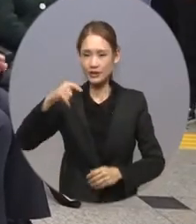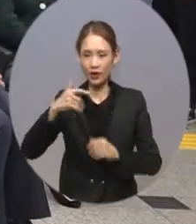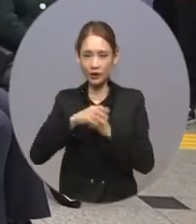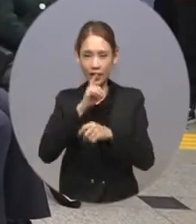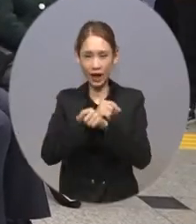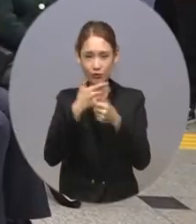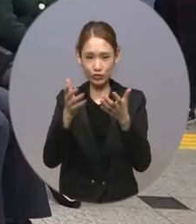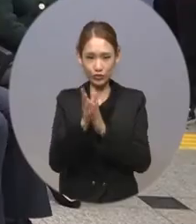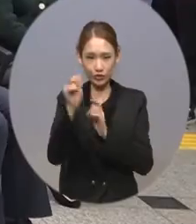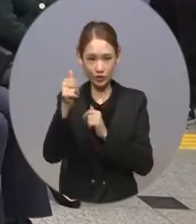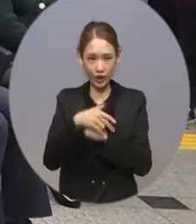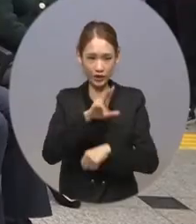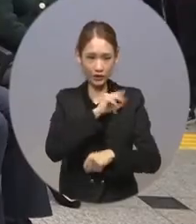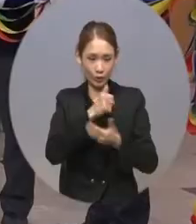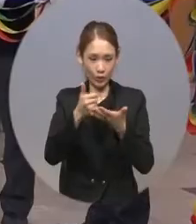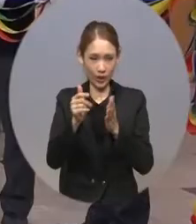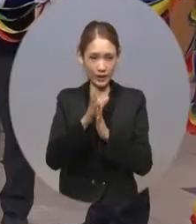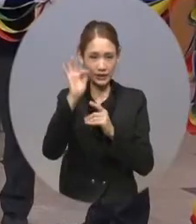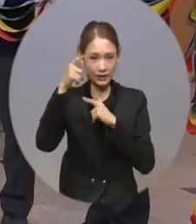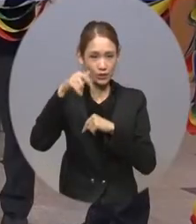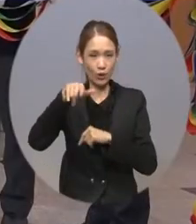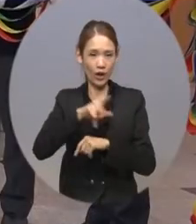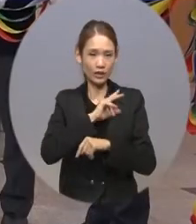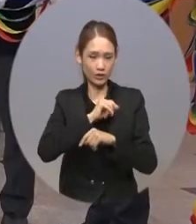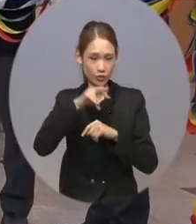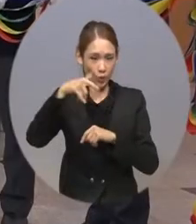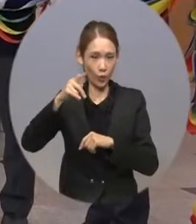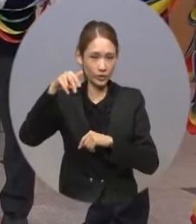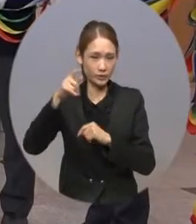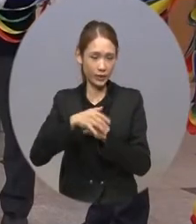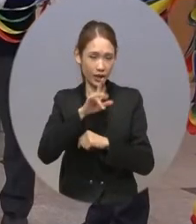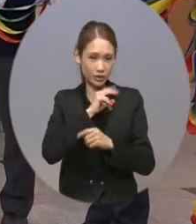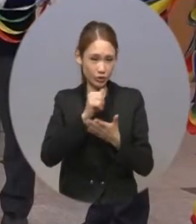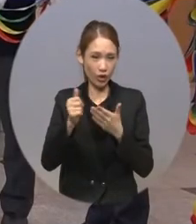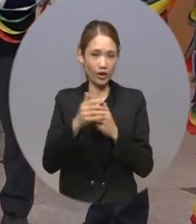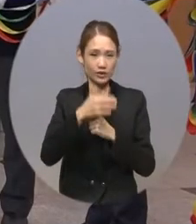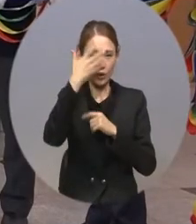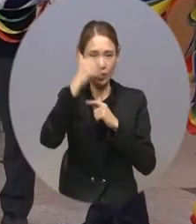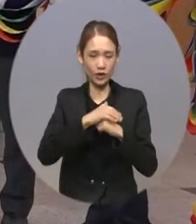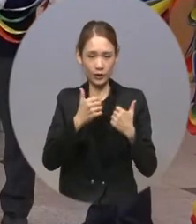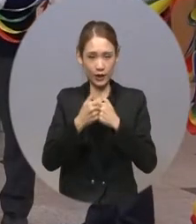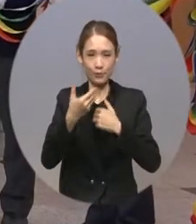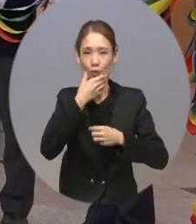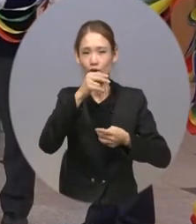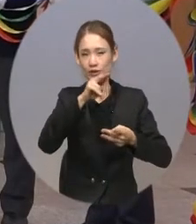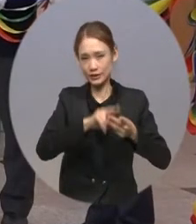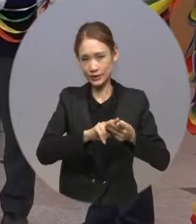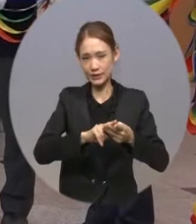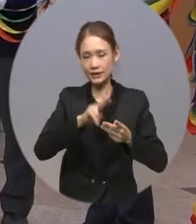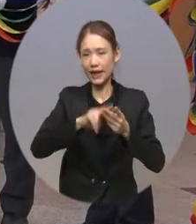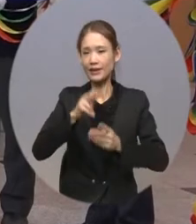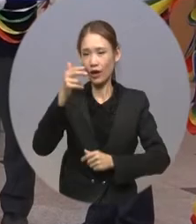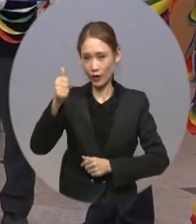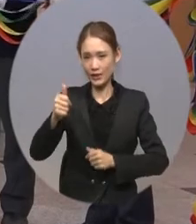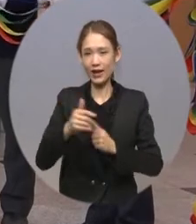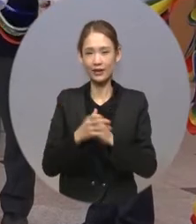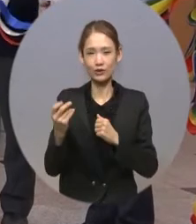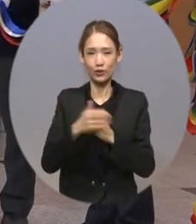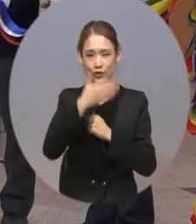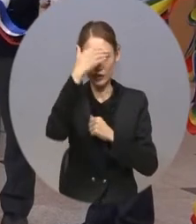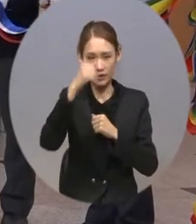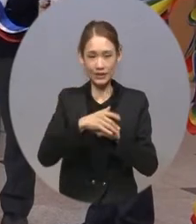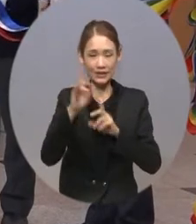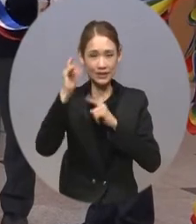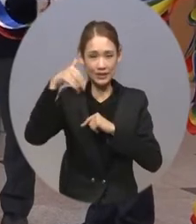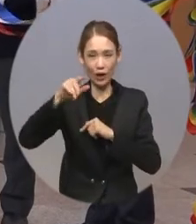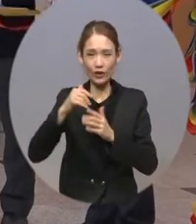충청남도 도의회 이종화 의원, 조승만 의원, 홍성군 청소년 상담 복지센터 조현정 센터장, 청소년센터 이철희